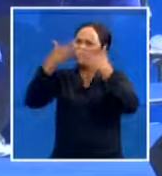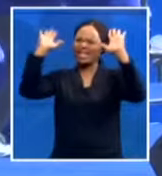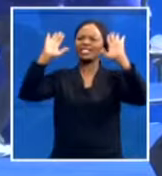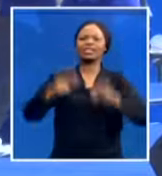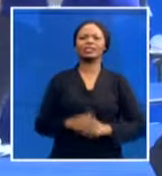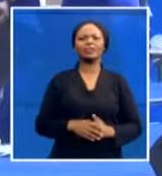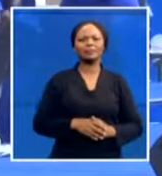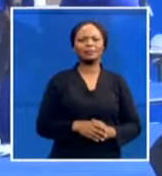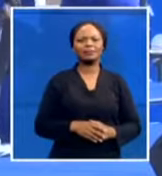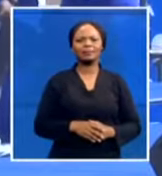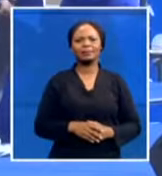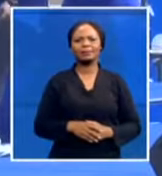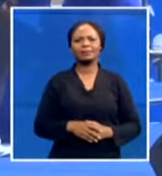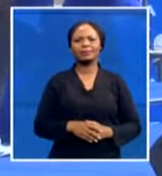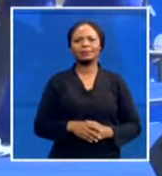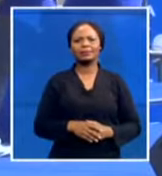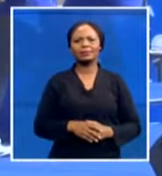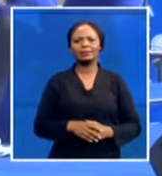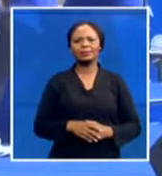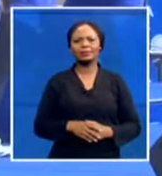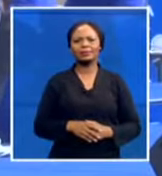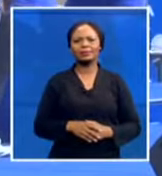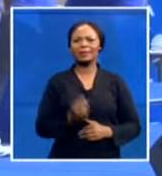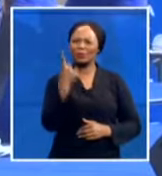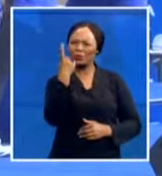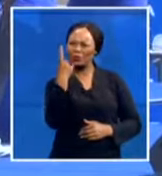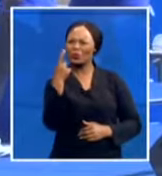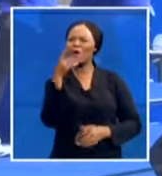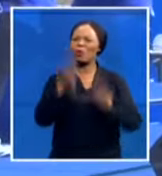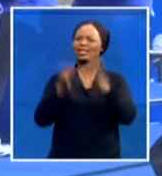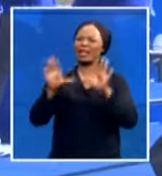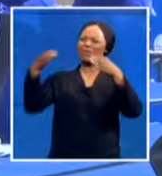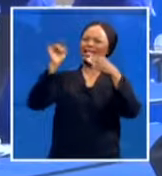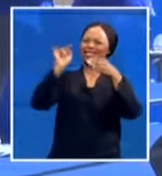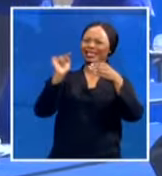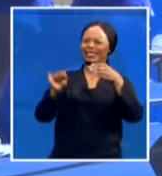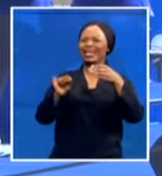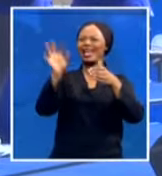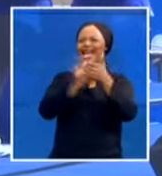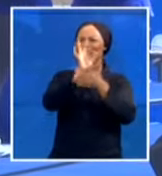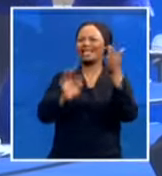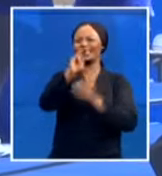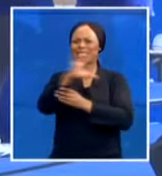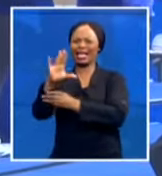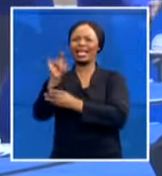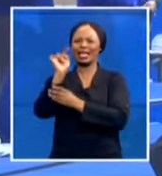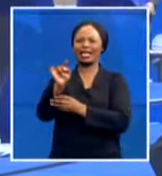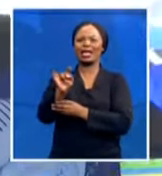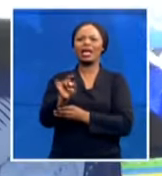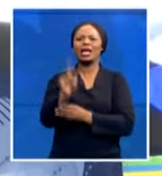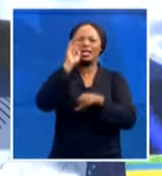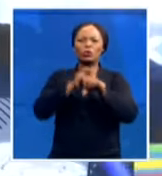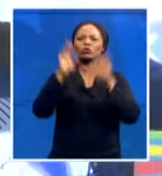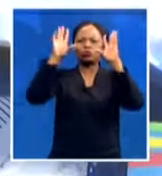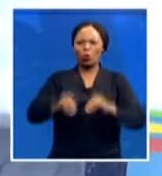Daar is net een party wat groot genoeg is om die ANC te stop en om die invloed van die EFF te beperk en dit is